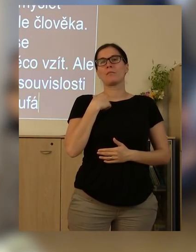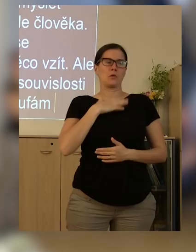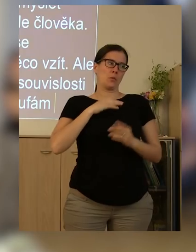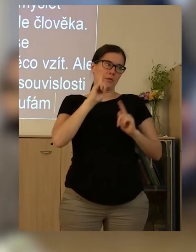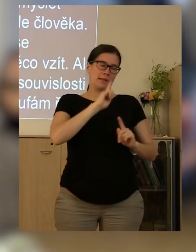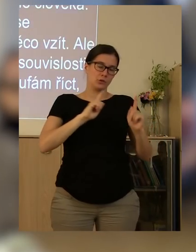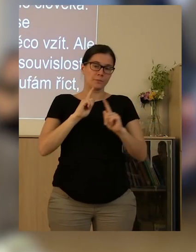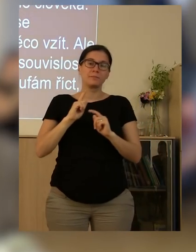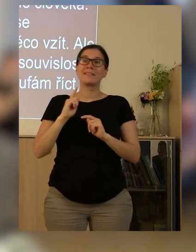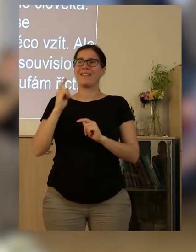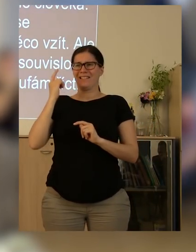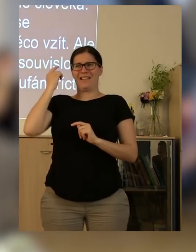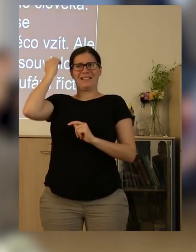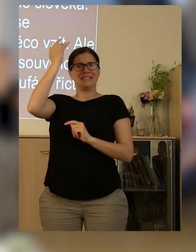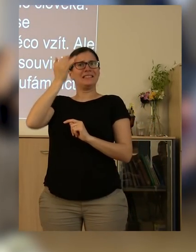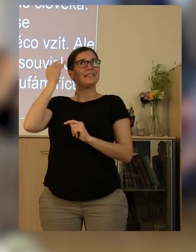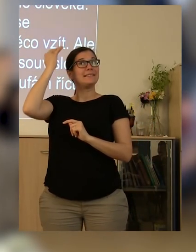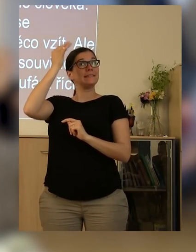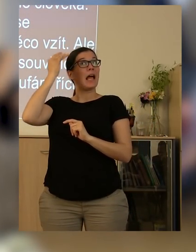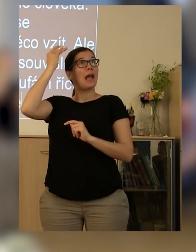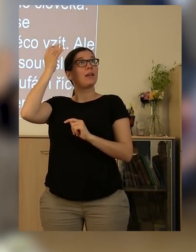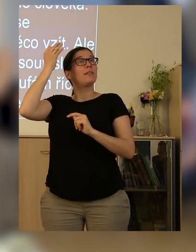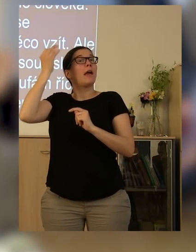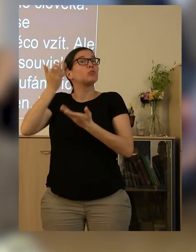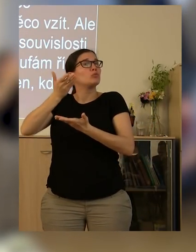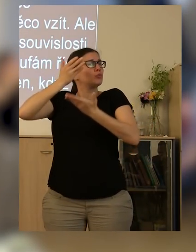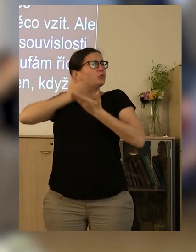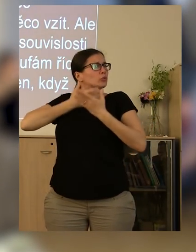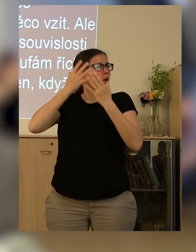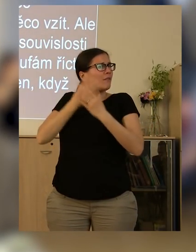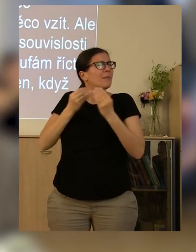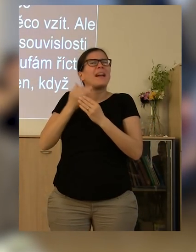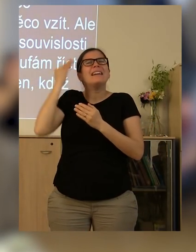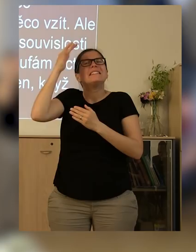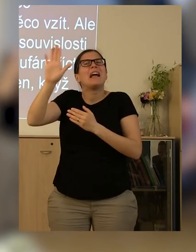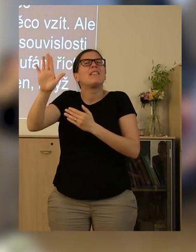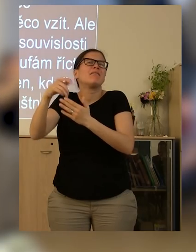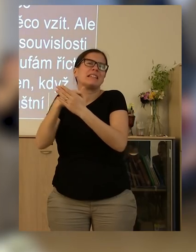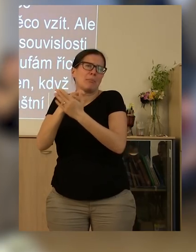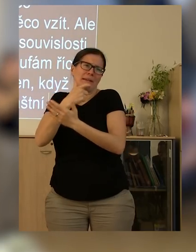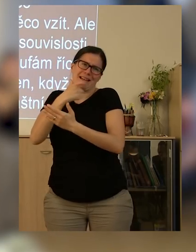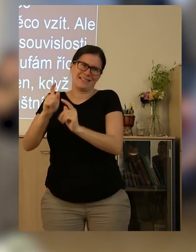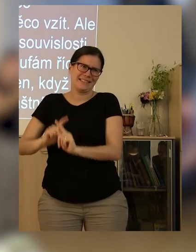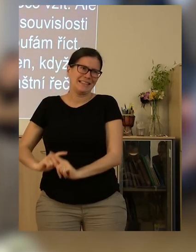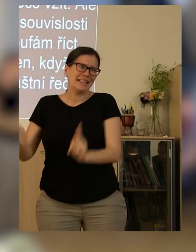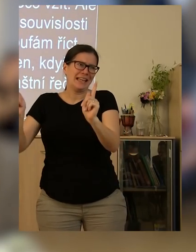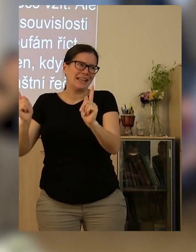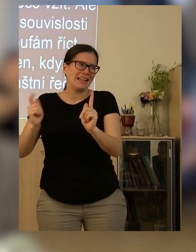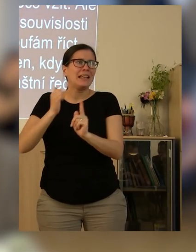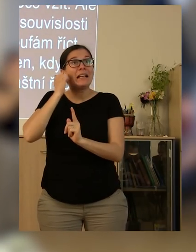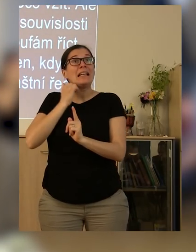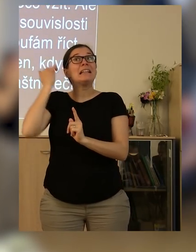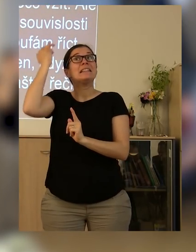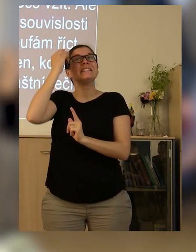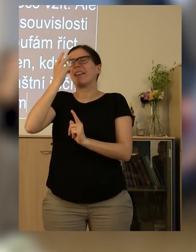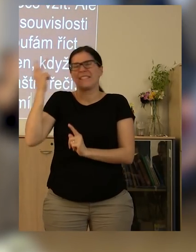že když k nám mluví sen, když sen mluví tou svojí zvláštní řečí, které tak úplně nerozumíme,